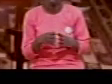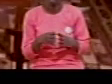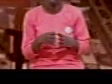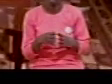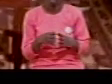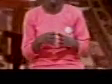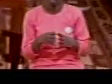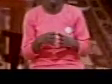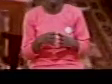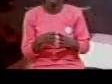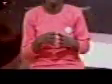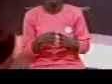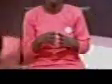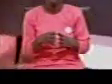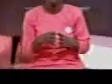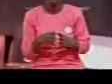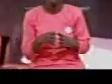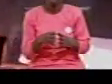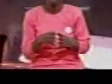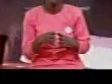سمير. سلام.